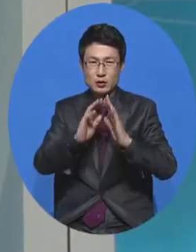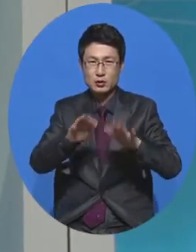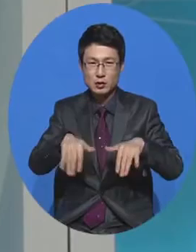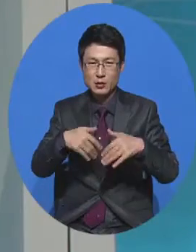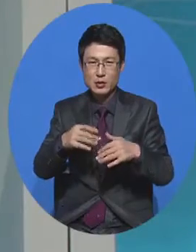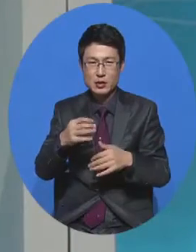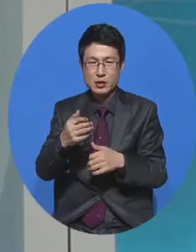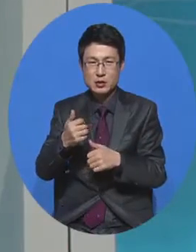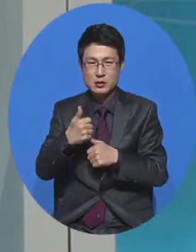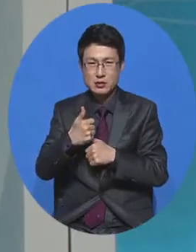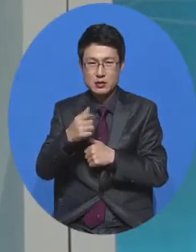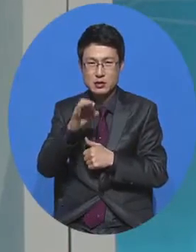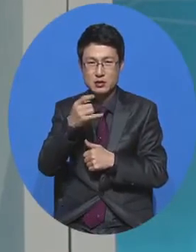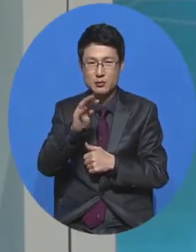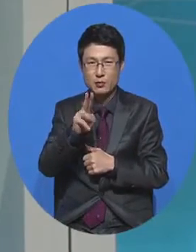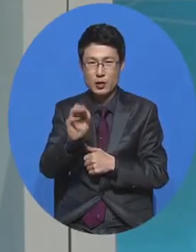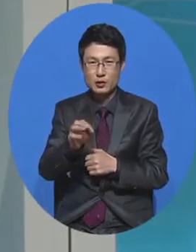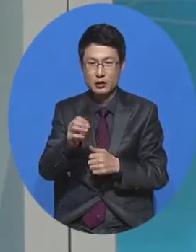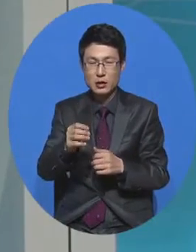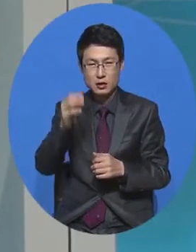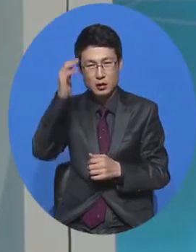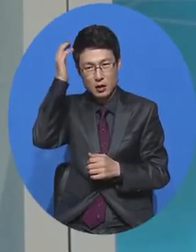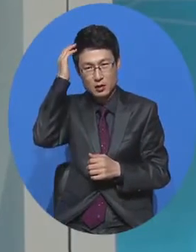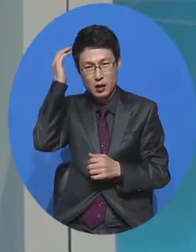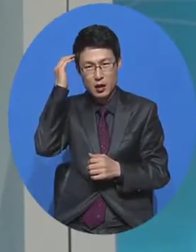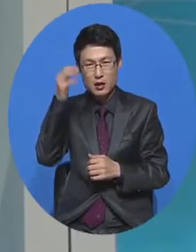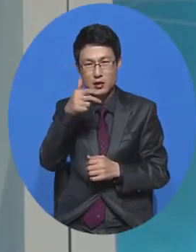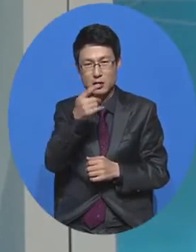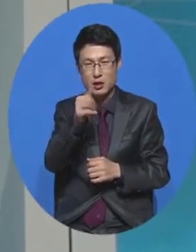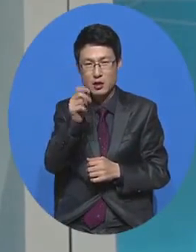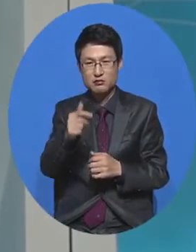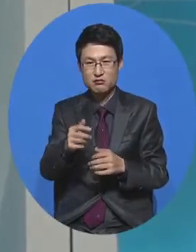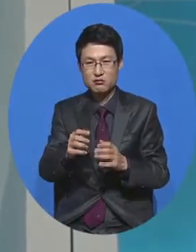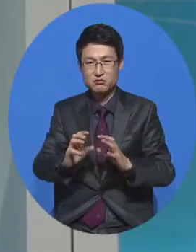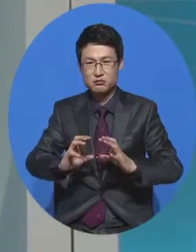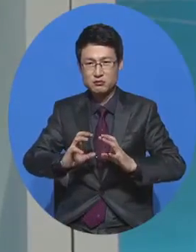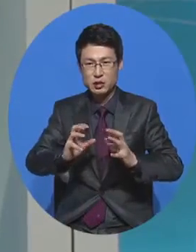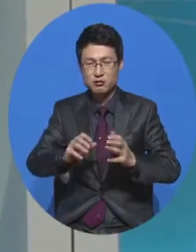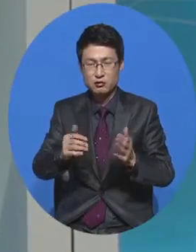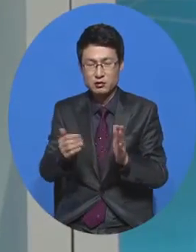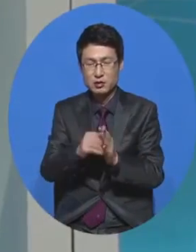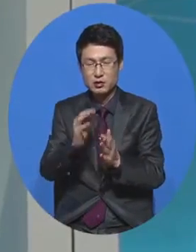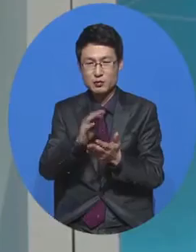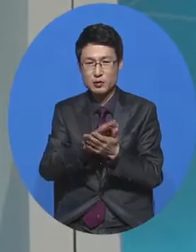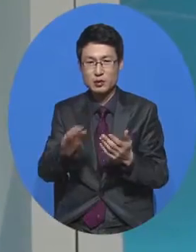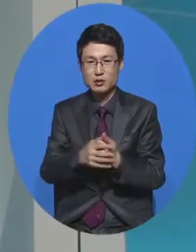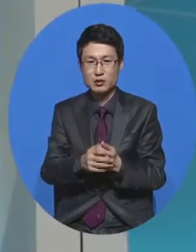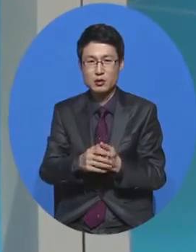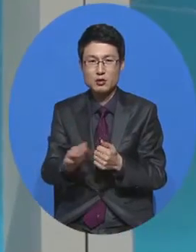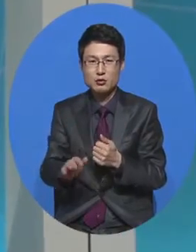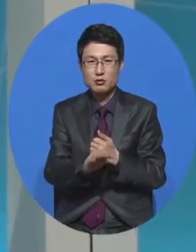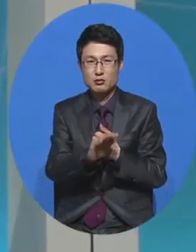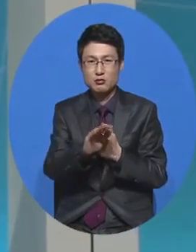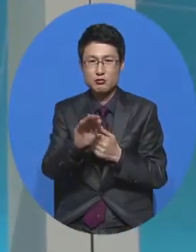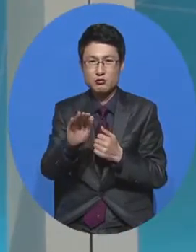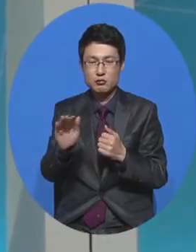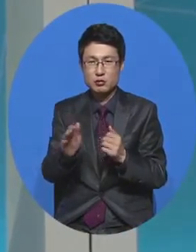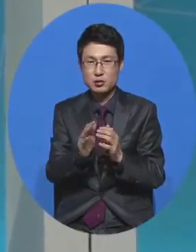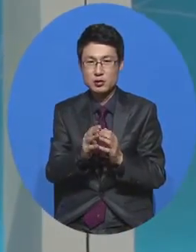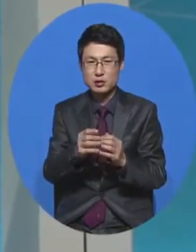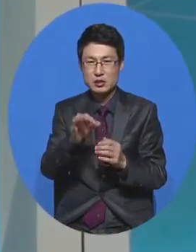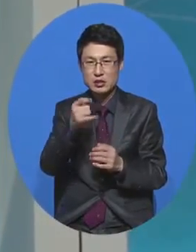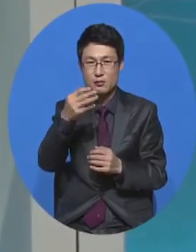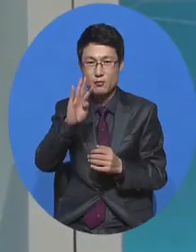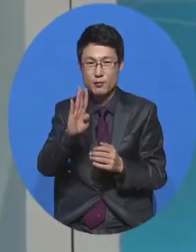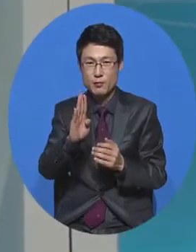끝나고 제안 저 운명이 끝난 되요 이 때 체포되어 떤 우리 적우 병장 들이 어떤 책에도 실려 있었는데 이게 또